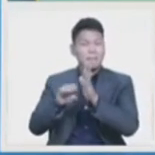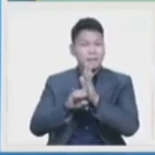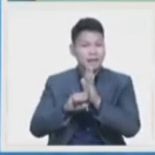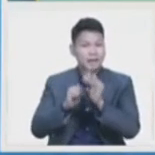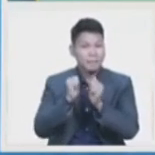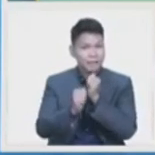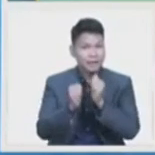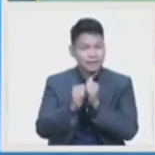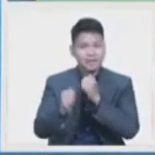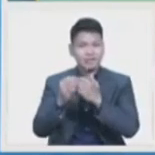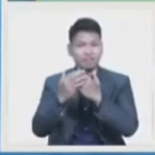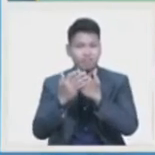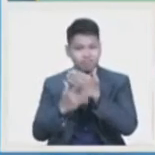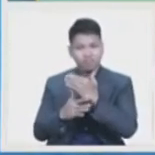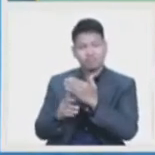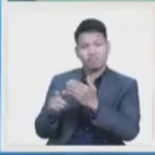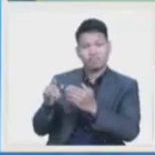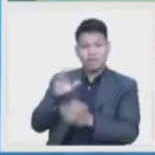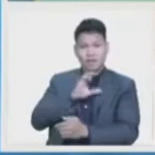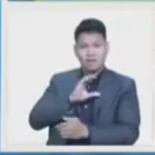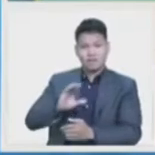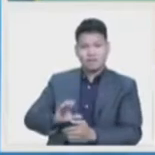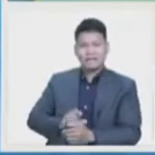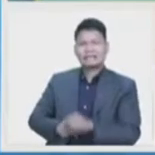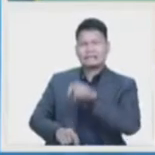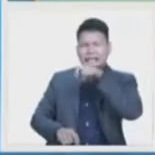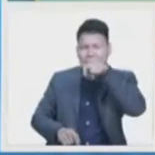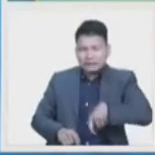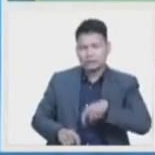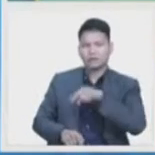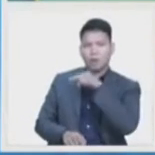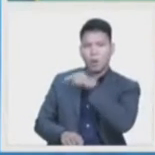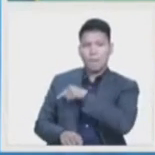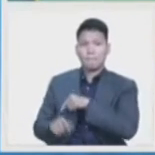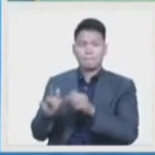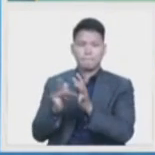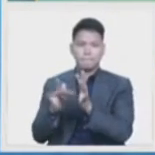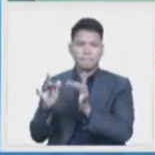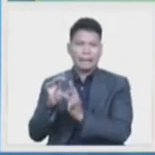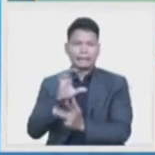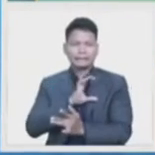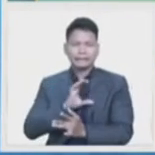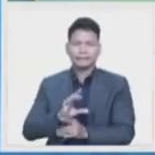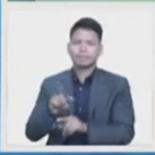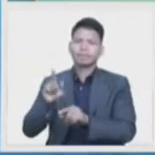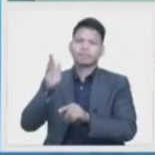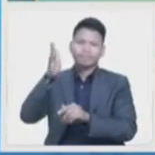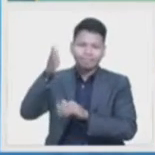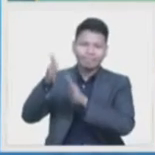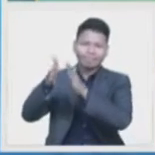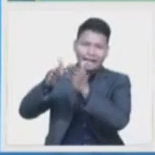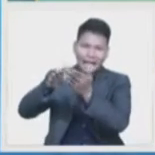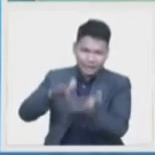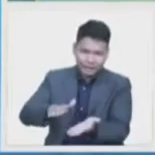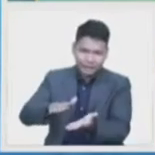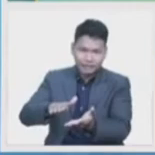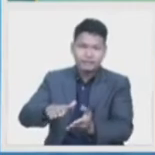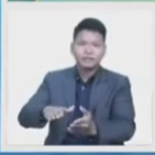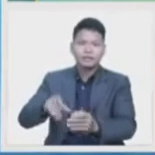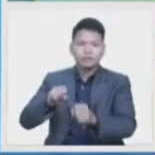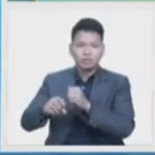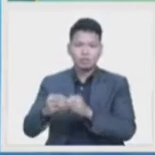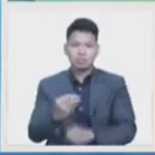Meaning, he has to die. Siya magpakamatay. O, giingnan kita sa 1:20 sa unang Pedro,